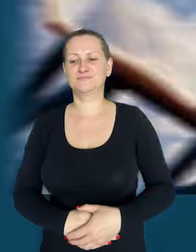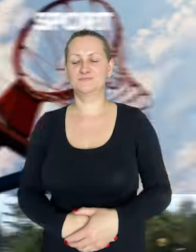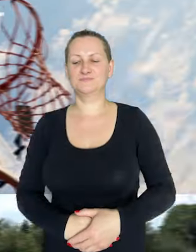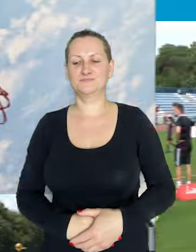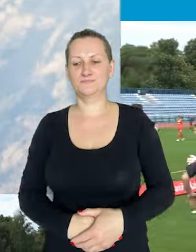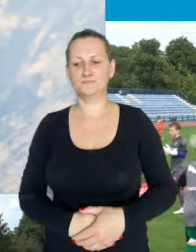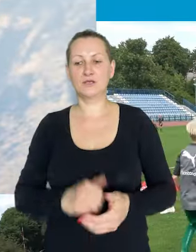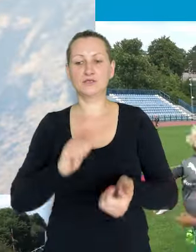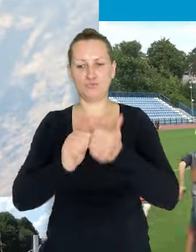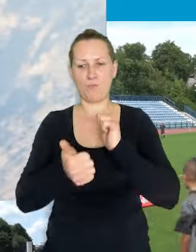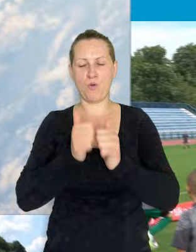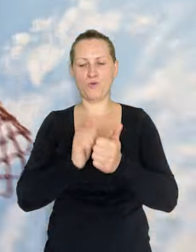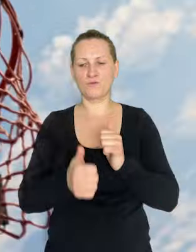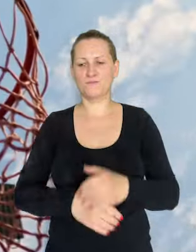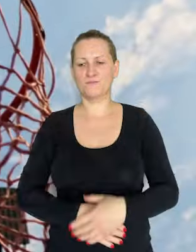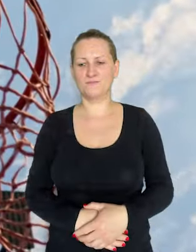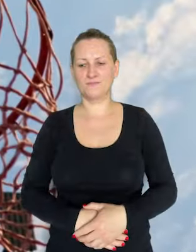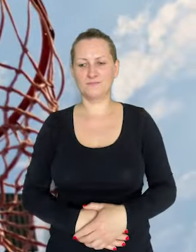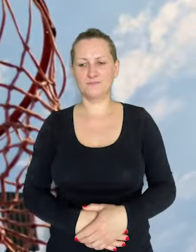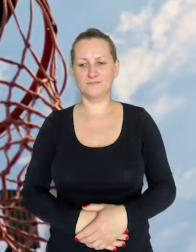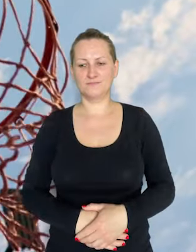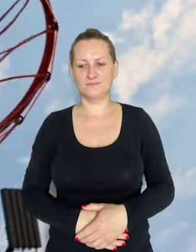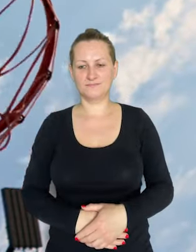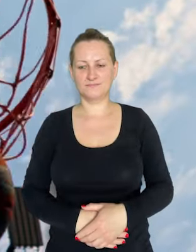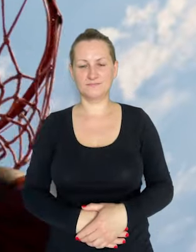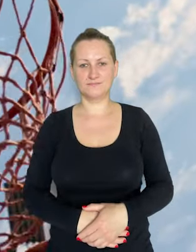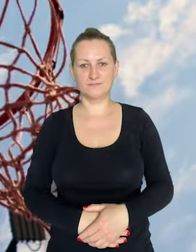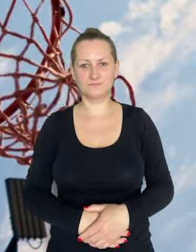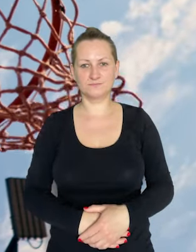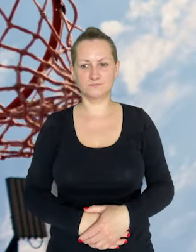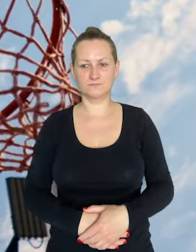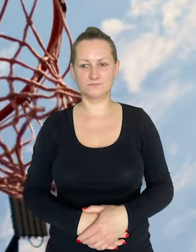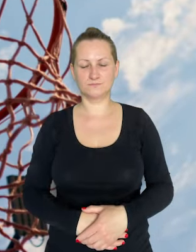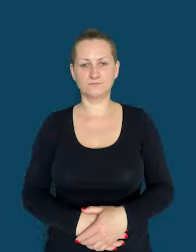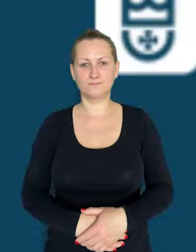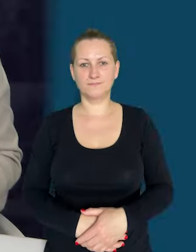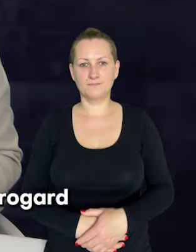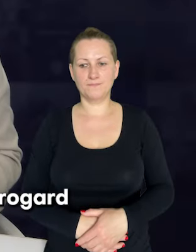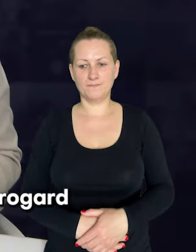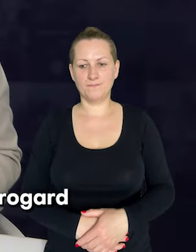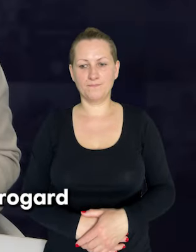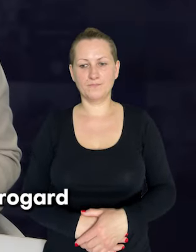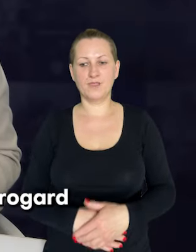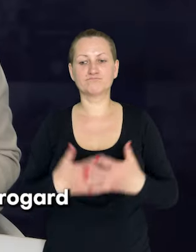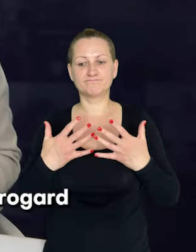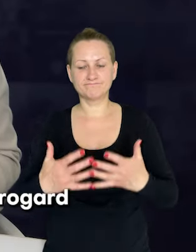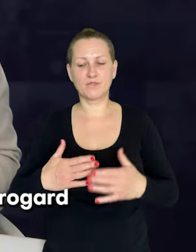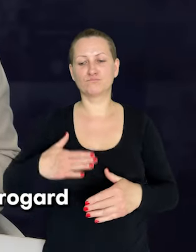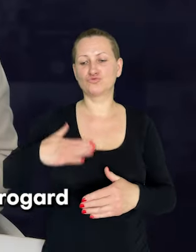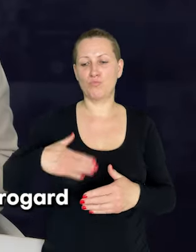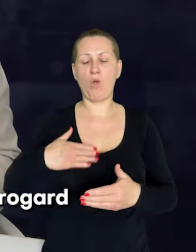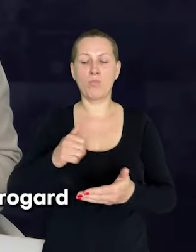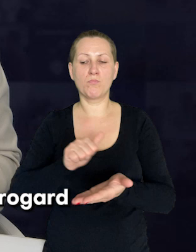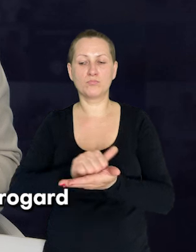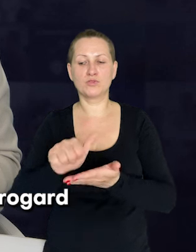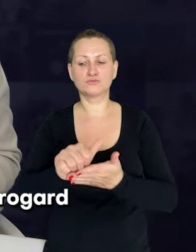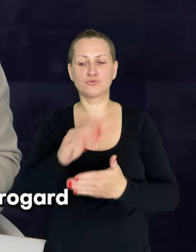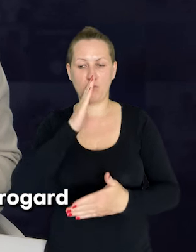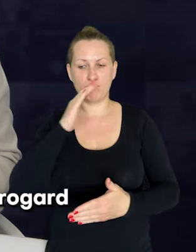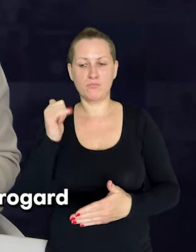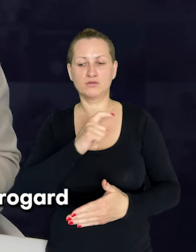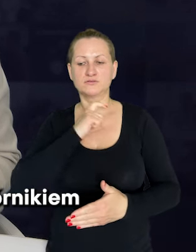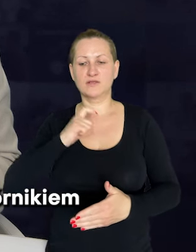wydarzeniu. Niestety w sobotę 11 maja SKS Full